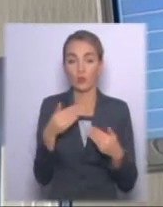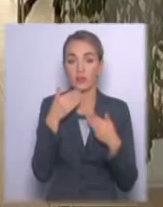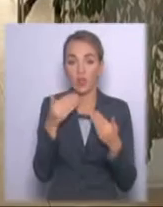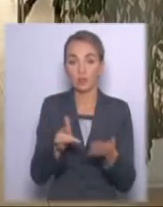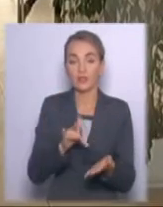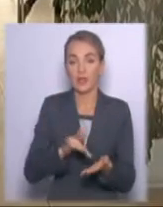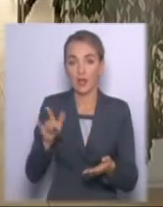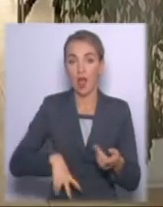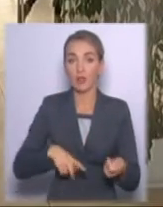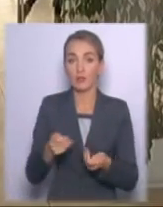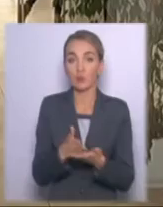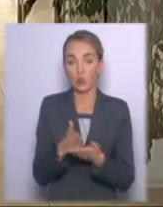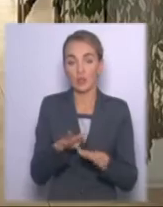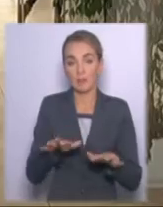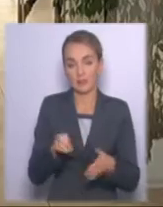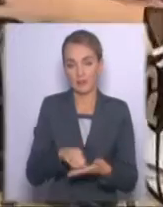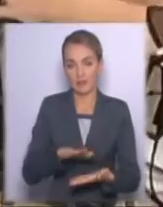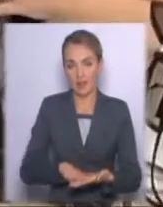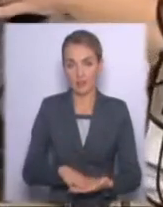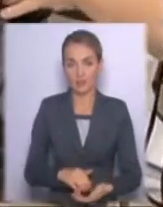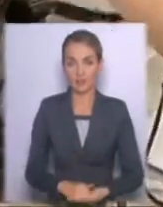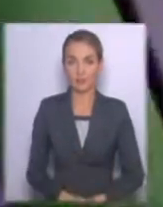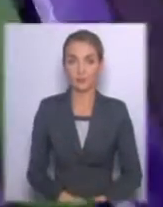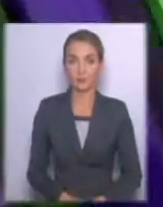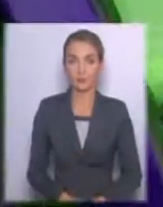у центрі адмінпослуг за місцем реєстрації.